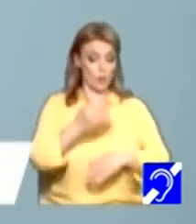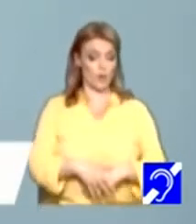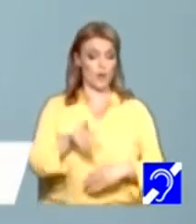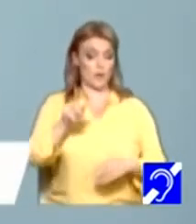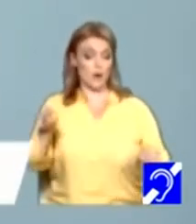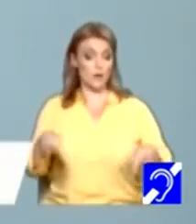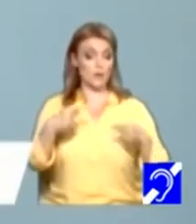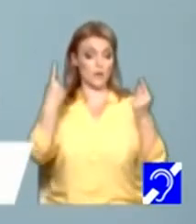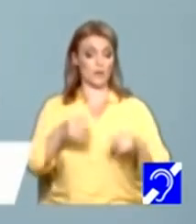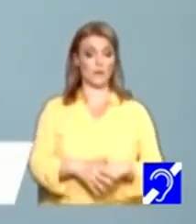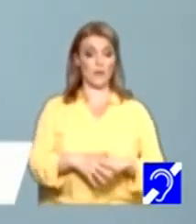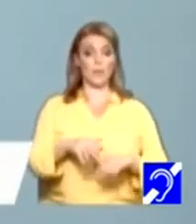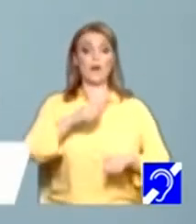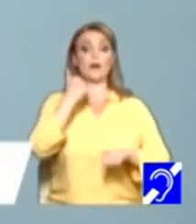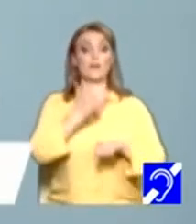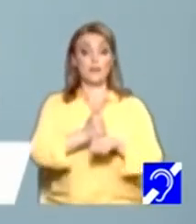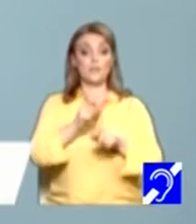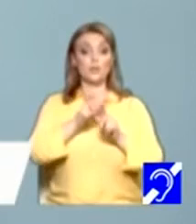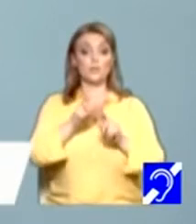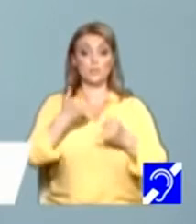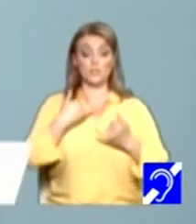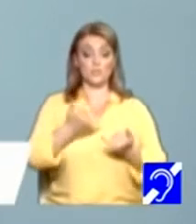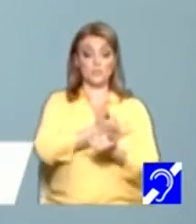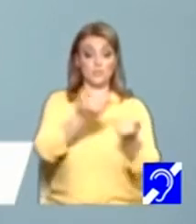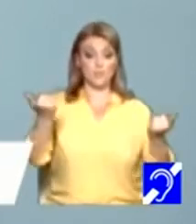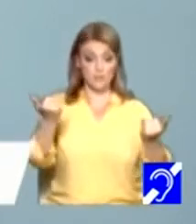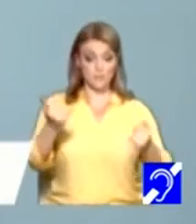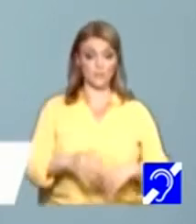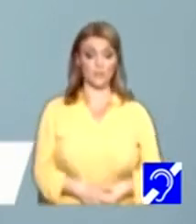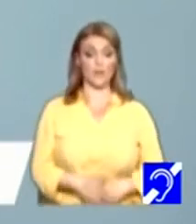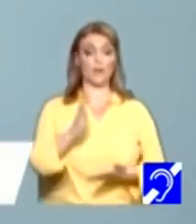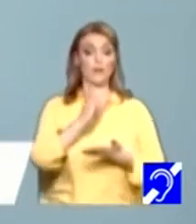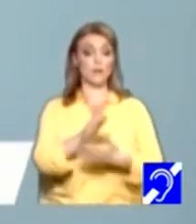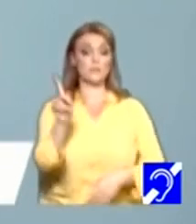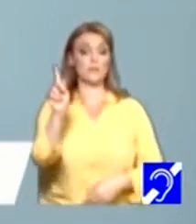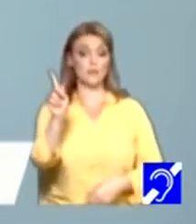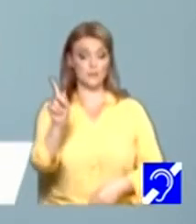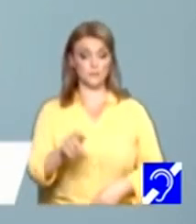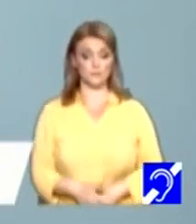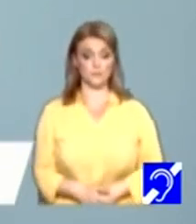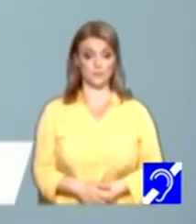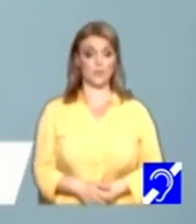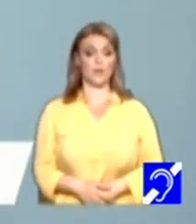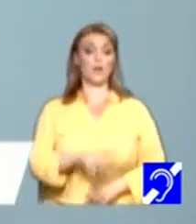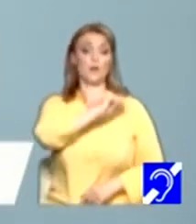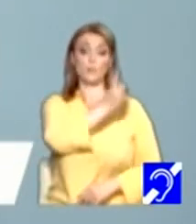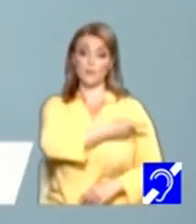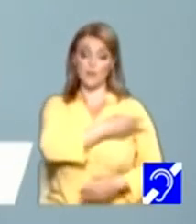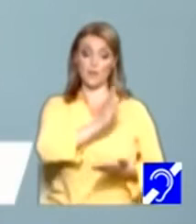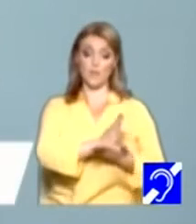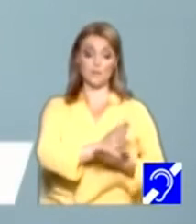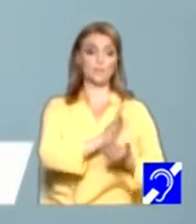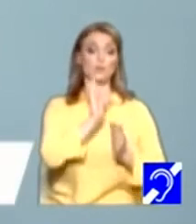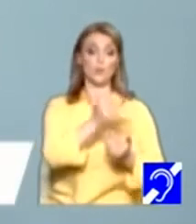Principalul mesaj pe care vrem să-l aducem noi, alegătorilor, este că puterea este în oameni